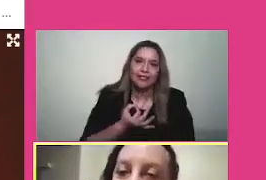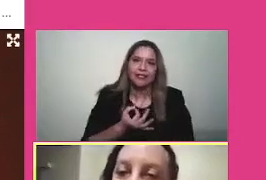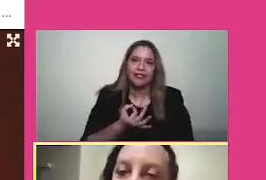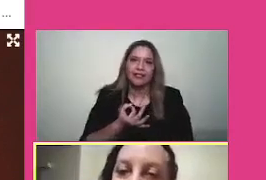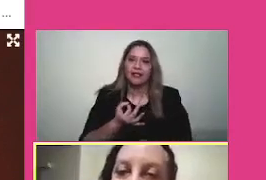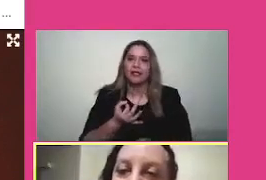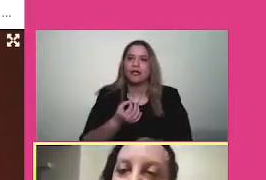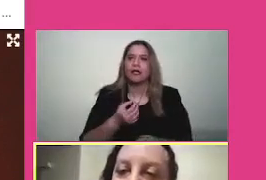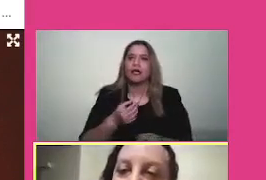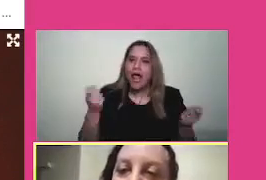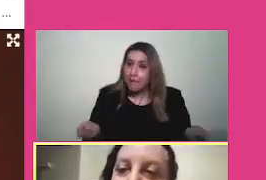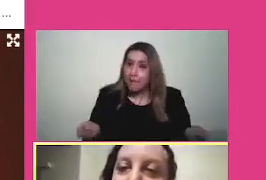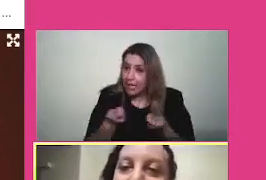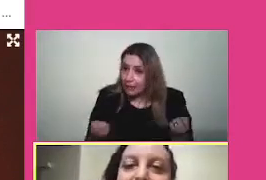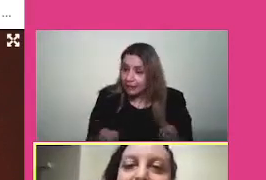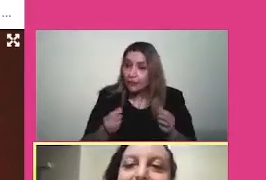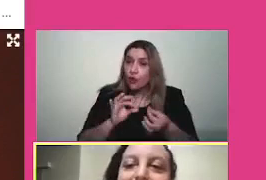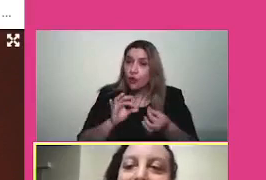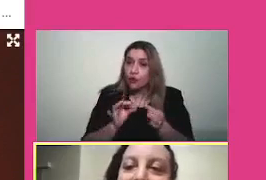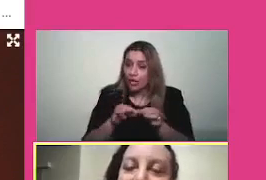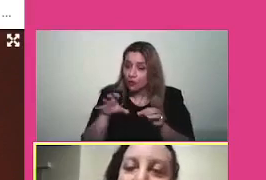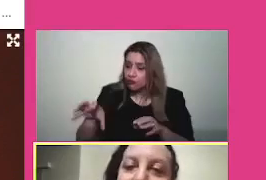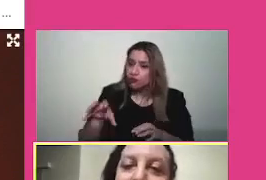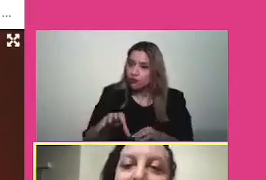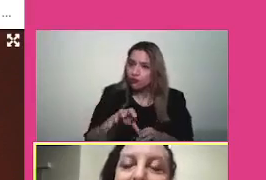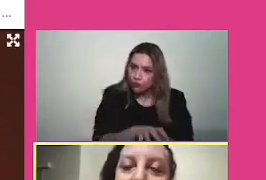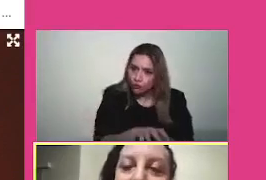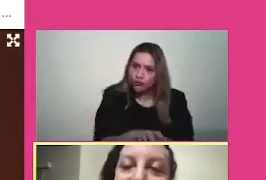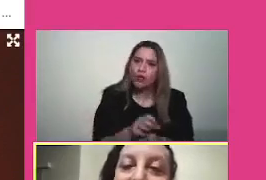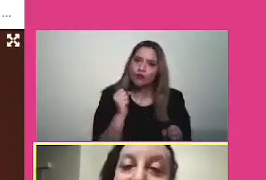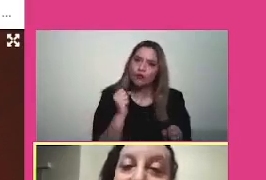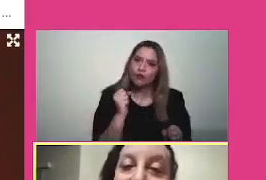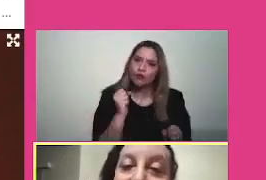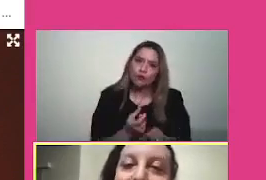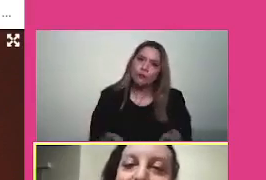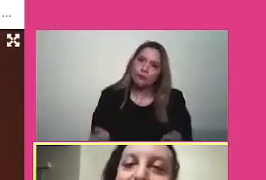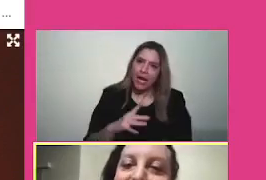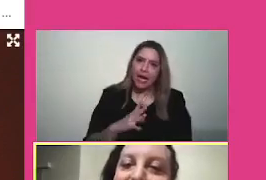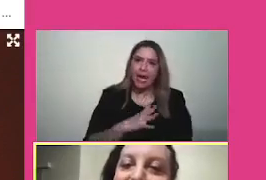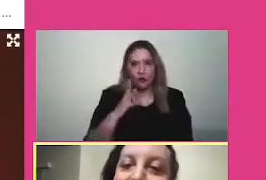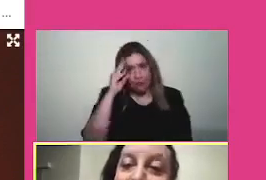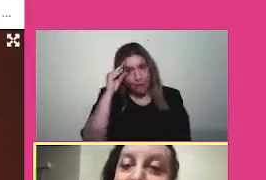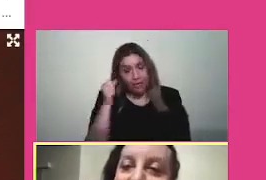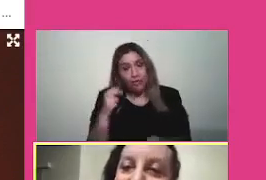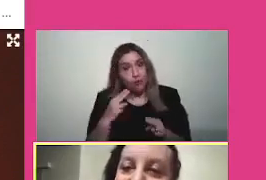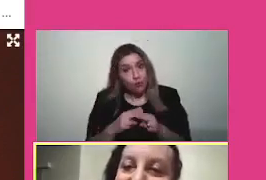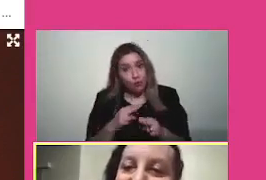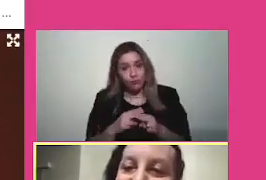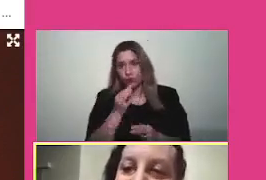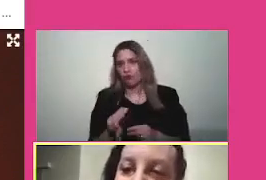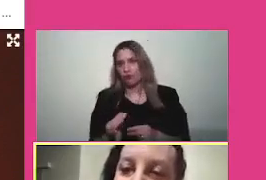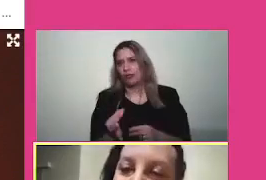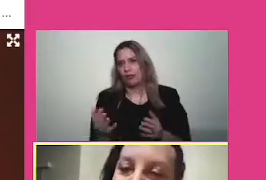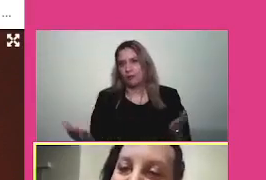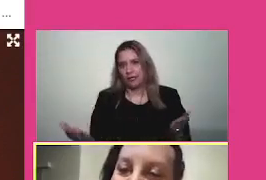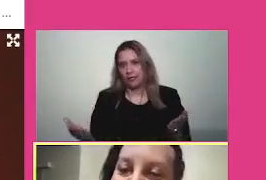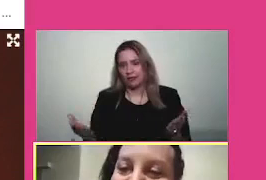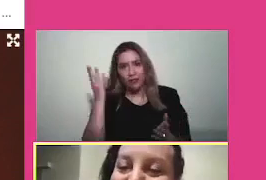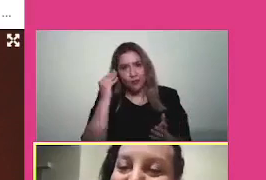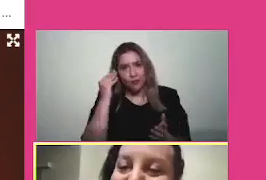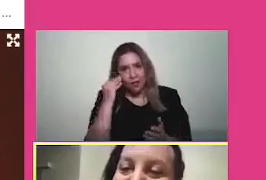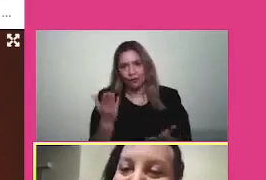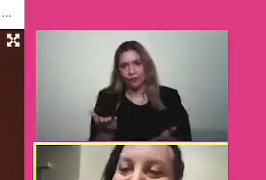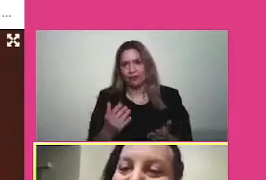και επαγγελματίες που ασχολούνται με άλλα άτομα με άνοια, νομίζω ότι είναι πολύ σημαντική να την ακούμε από